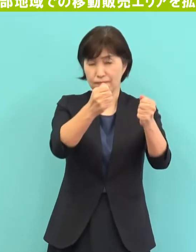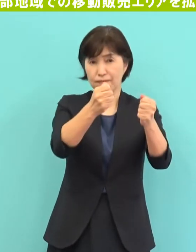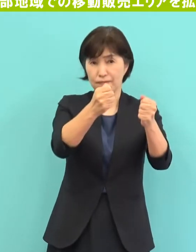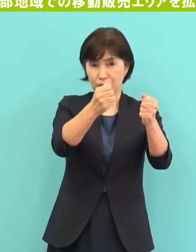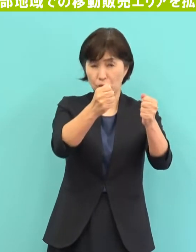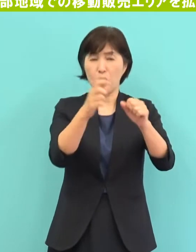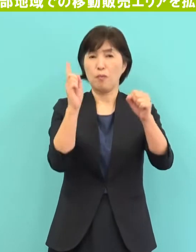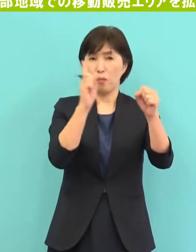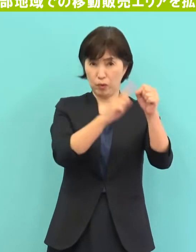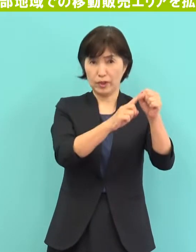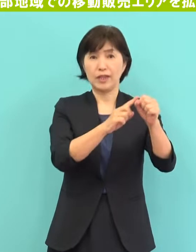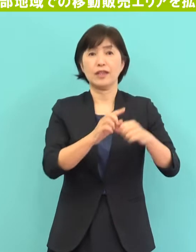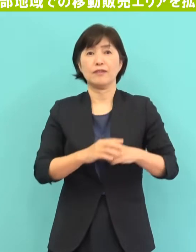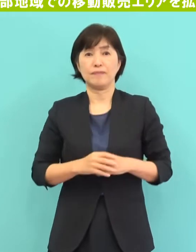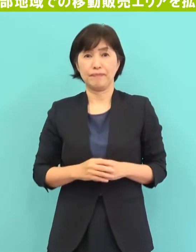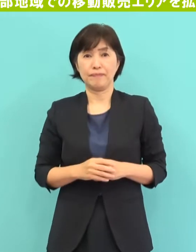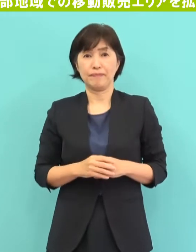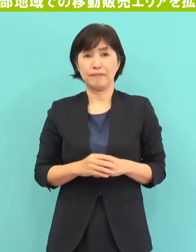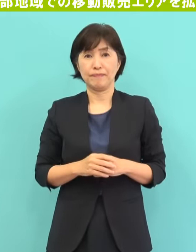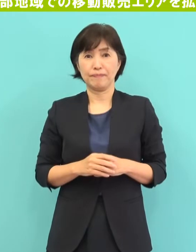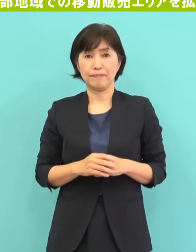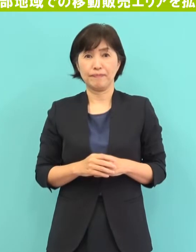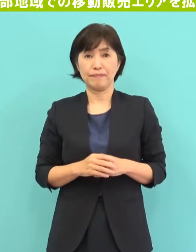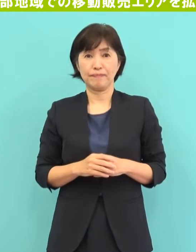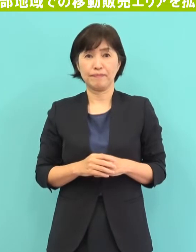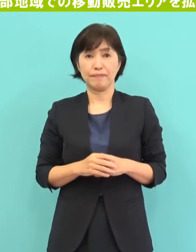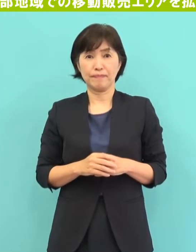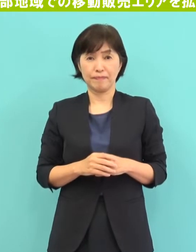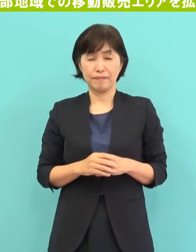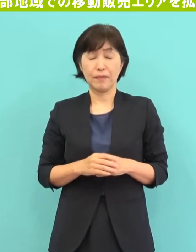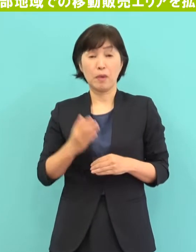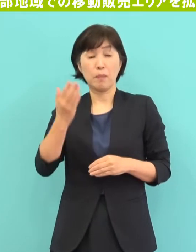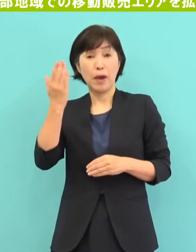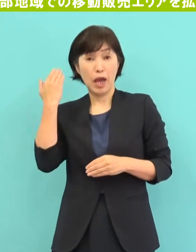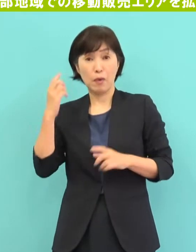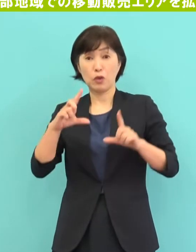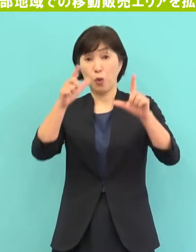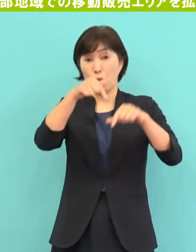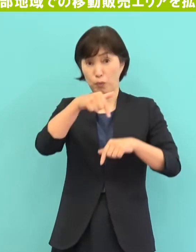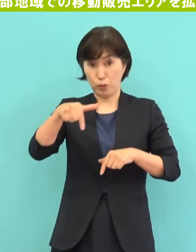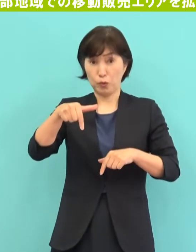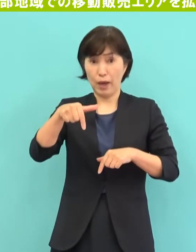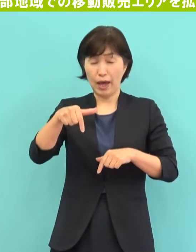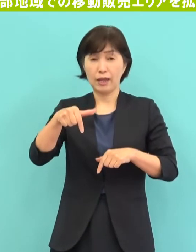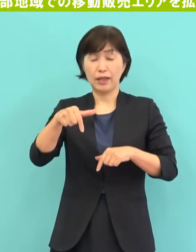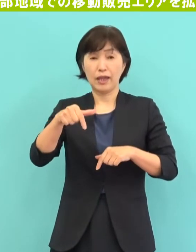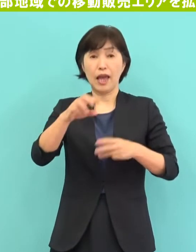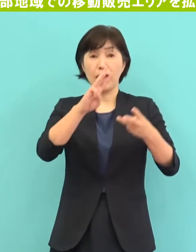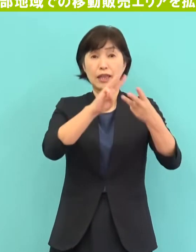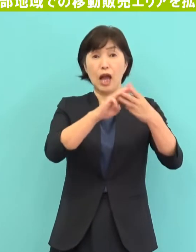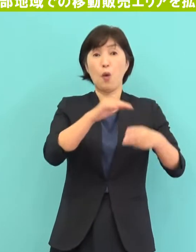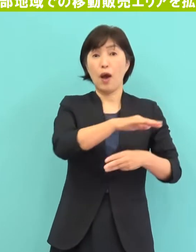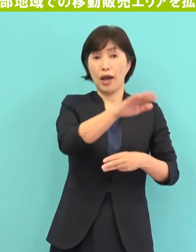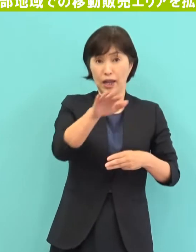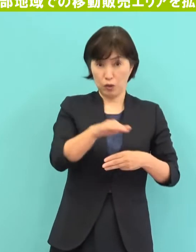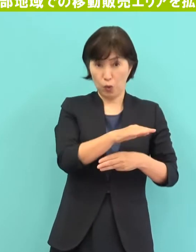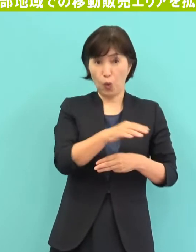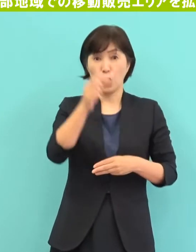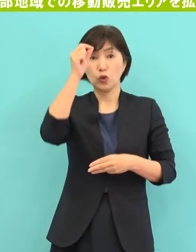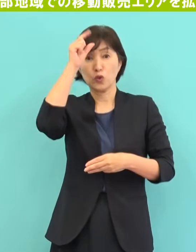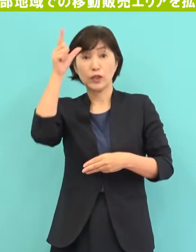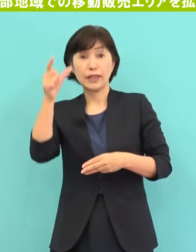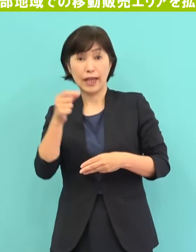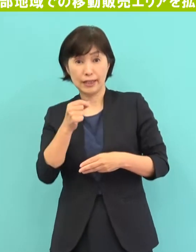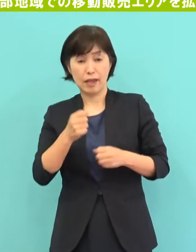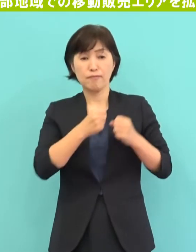いただこうということをあの狙い木したしておりますベアのこれまで東部地域についてはですねあの田原とそれからの月ヶ瀬